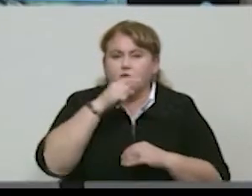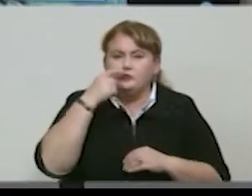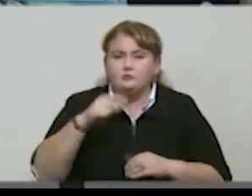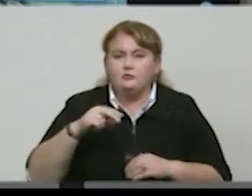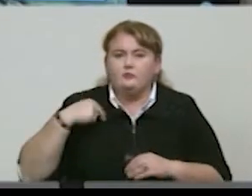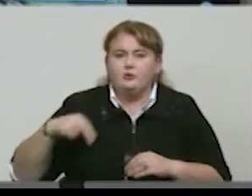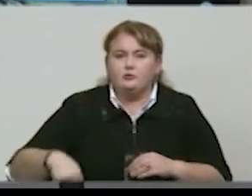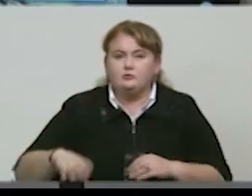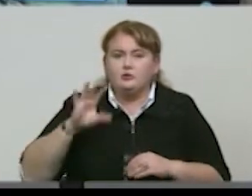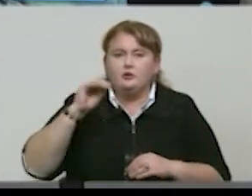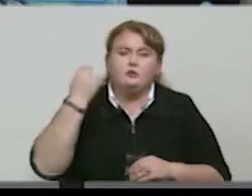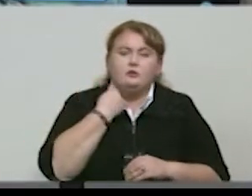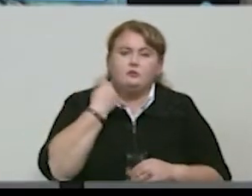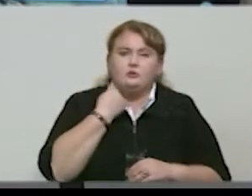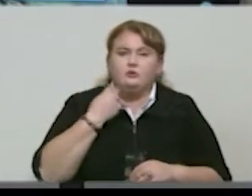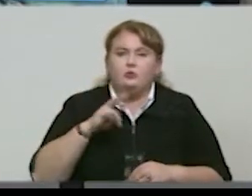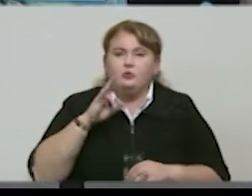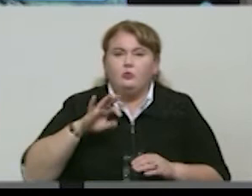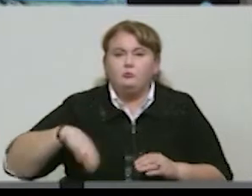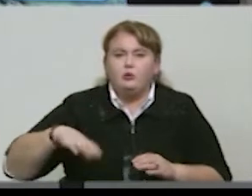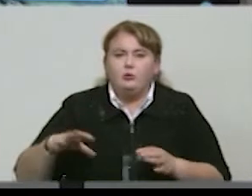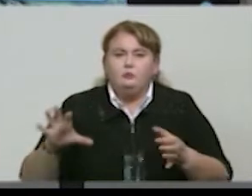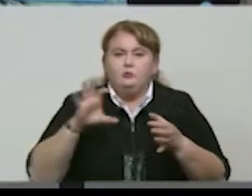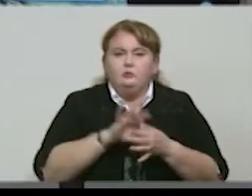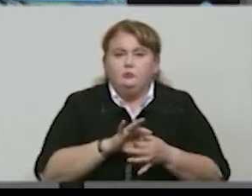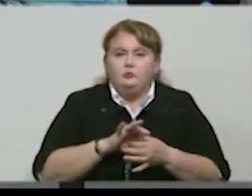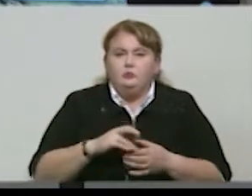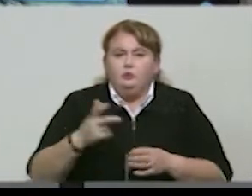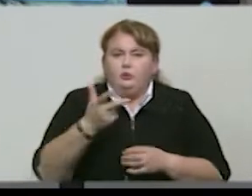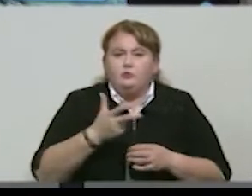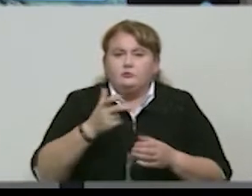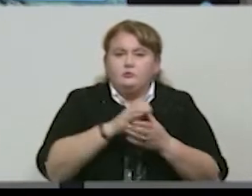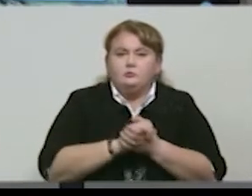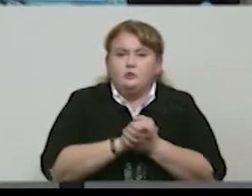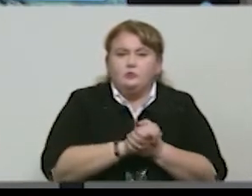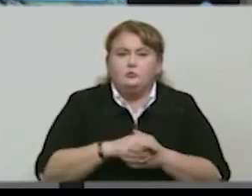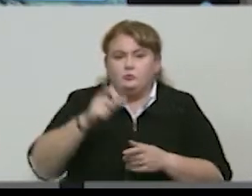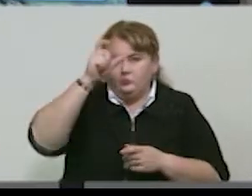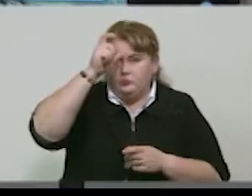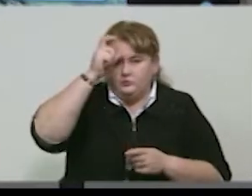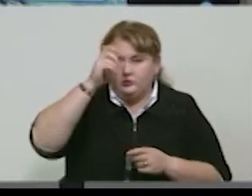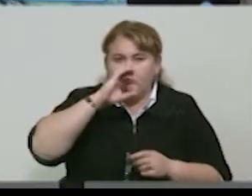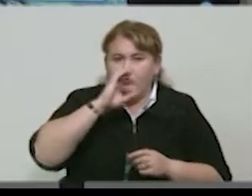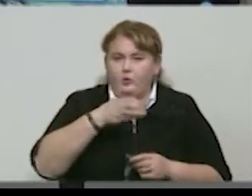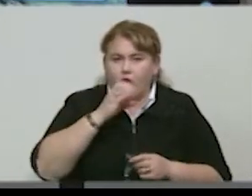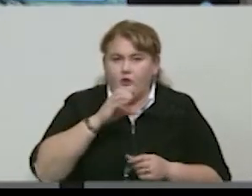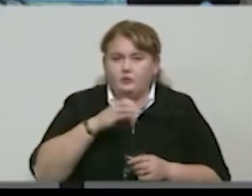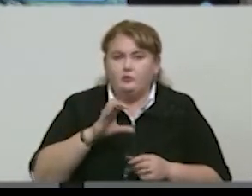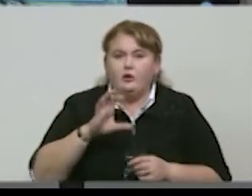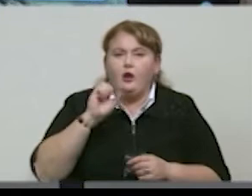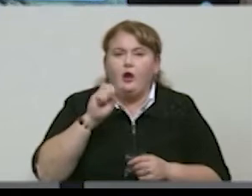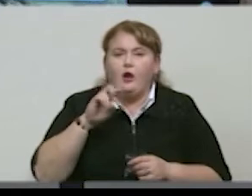и Великобритания. Но потом присоединились к Тройственному союзу Турция и Болгария. К